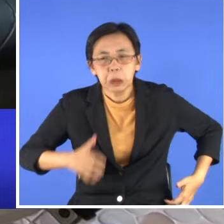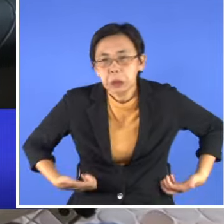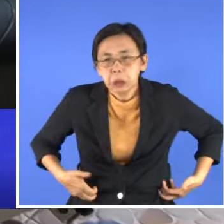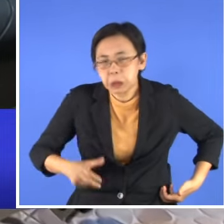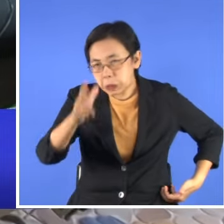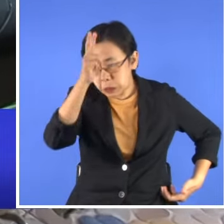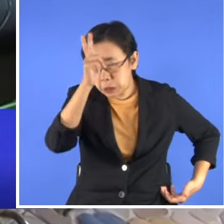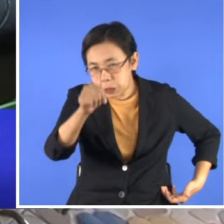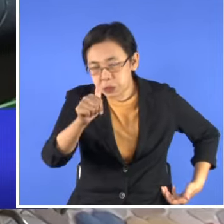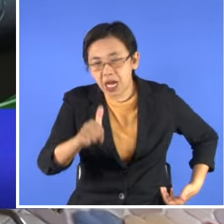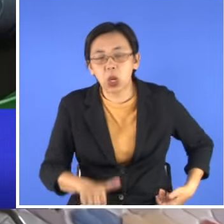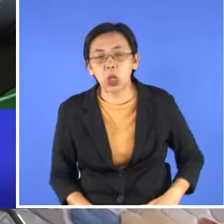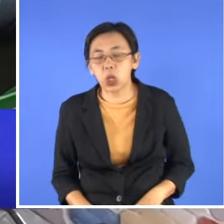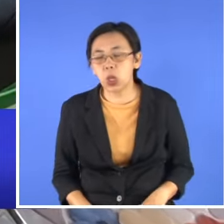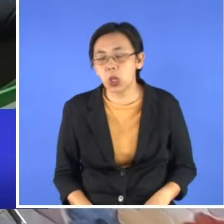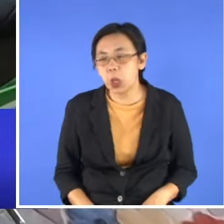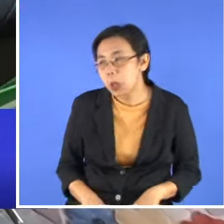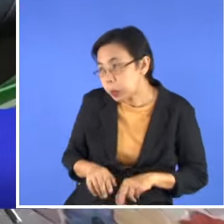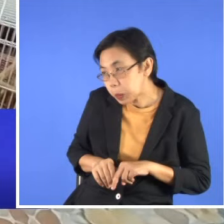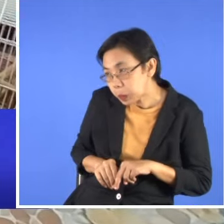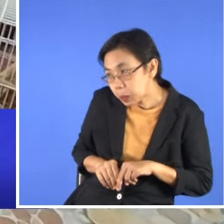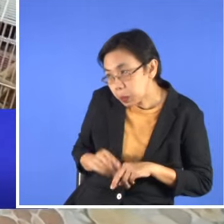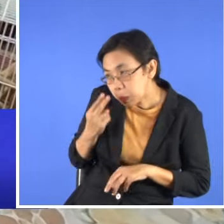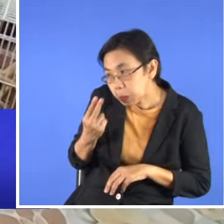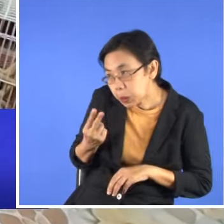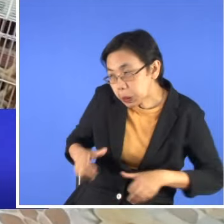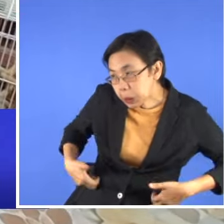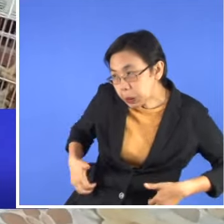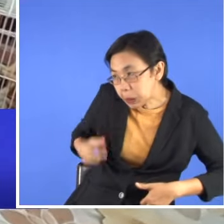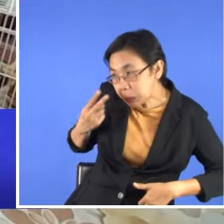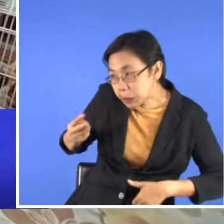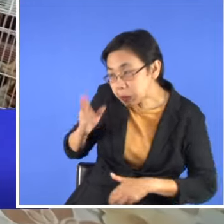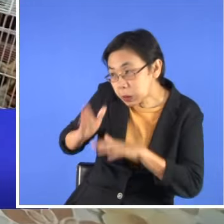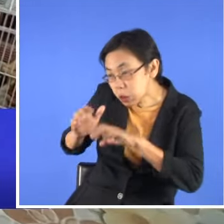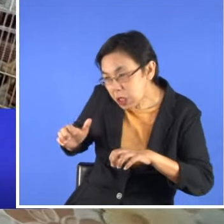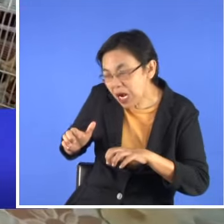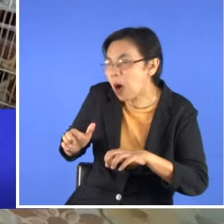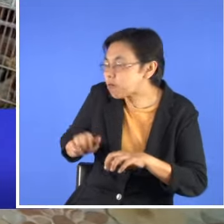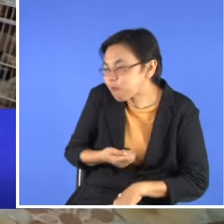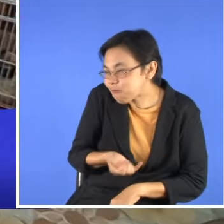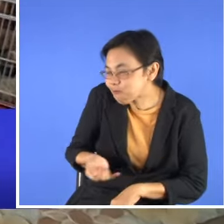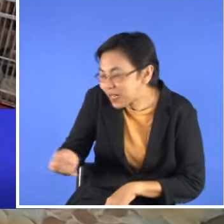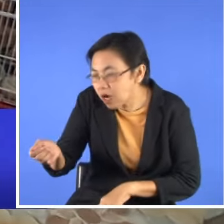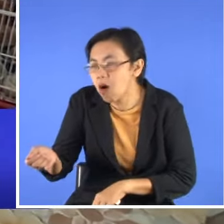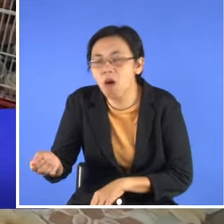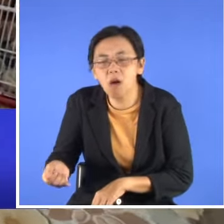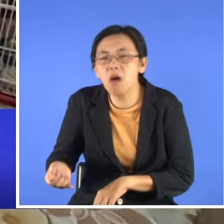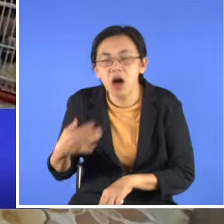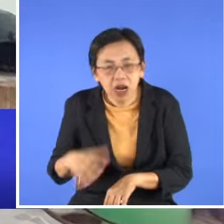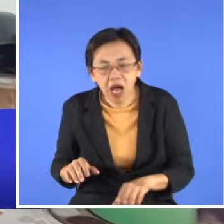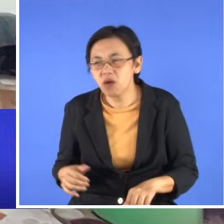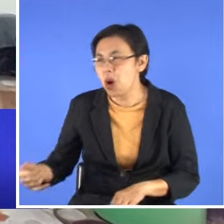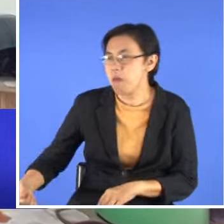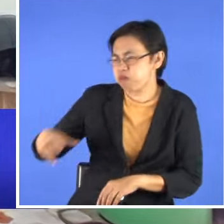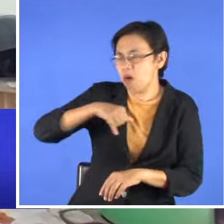นะนั่งมองเหยื่ออยู่บนทางเท้ามันเล็งแล้วว่าอย่างงั้นพอเห็นทุเรียนปั๊บเนี่ยมันวิ่งฝ่ารถหลายคันมาและก็กระโดดเข้ามา